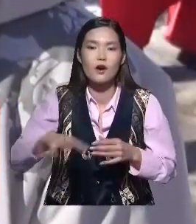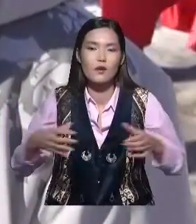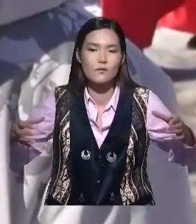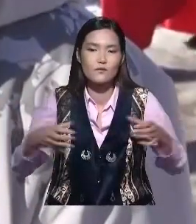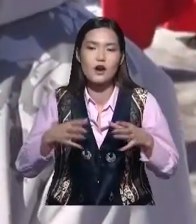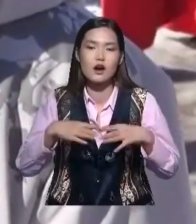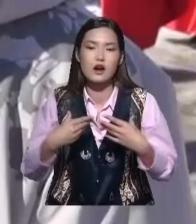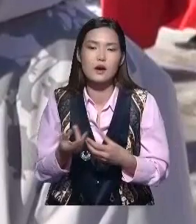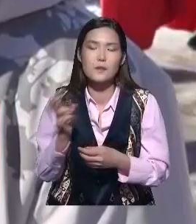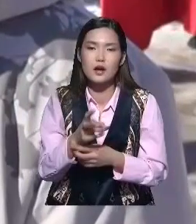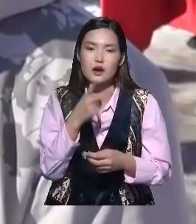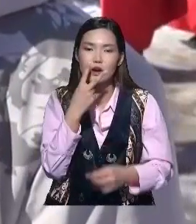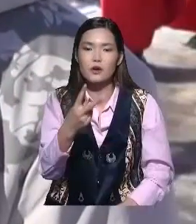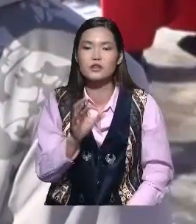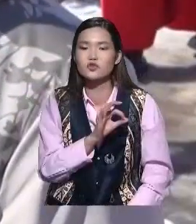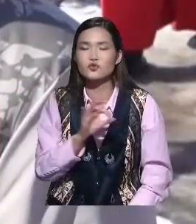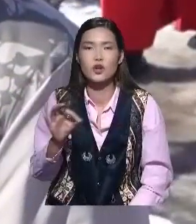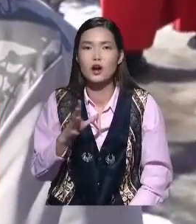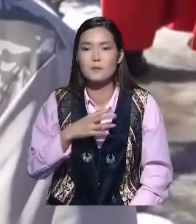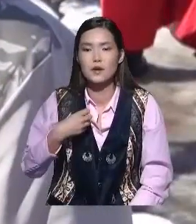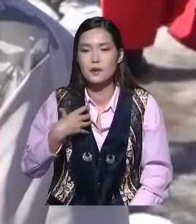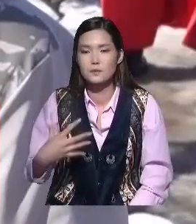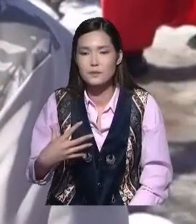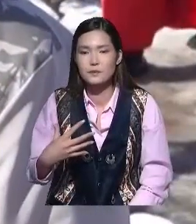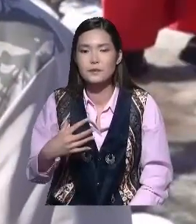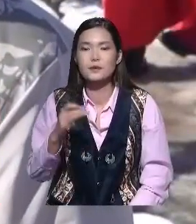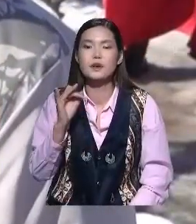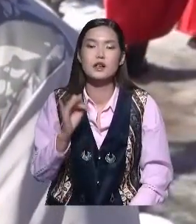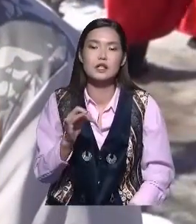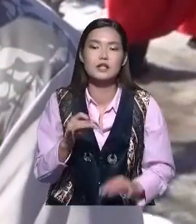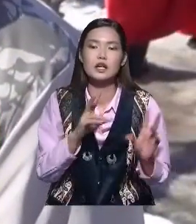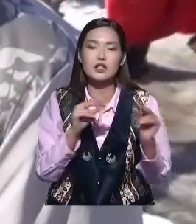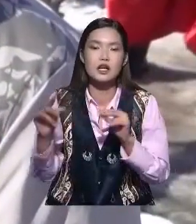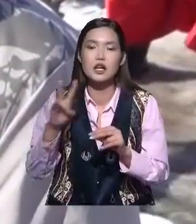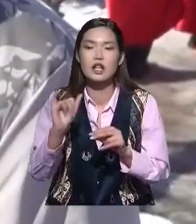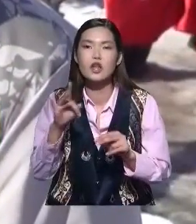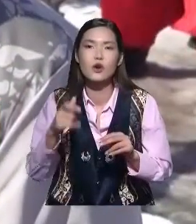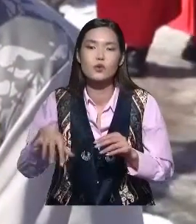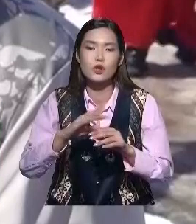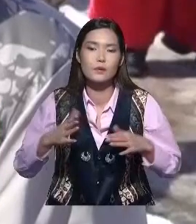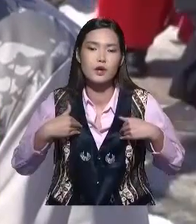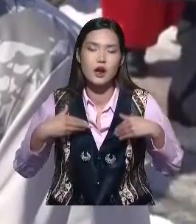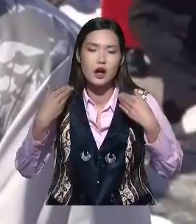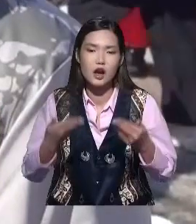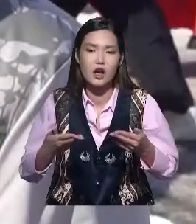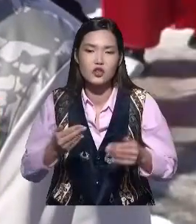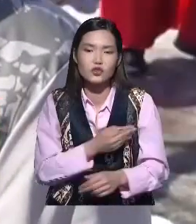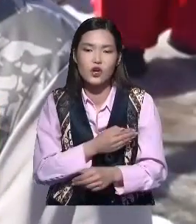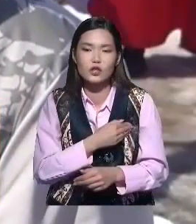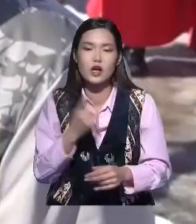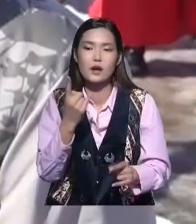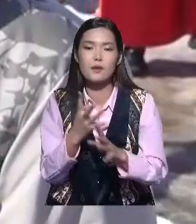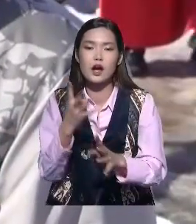қызықтап жатыр, бәрі жақсы, әдемі. Енді осы Наурыз бәрімізге құт береке әкелсін.